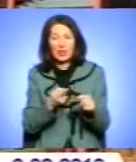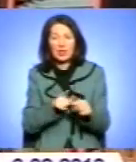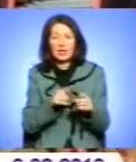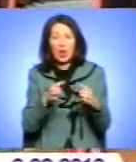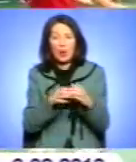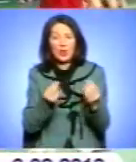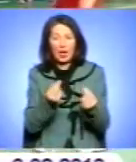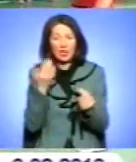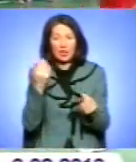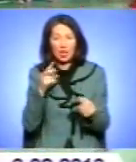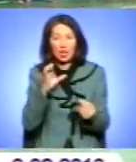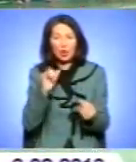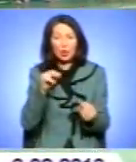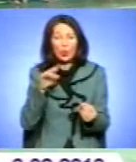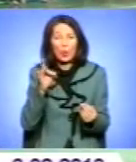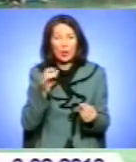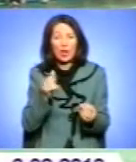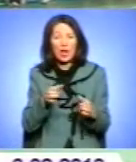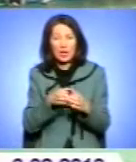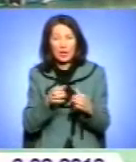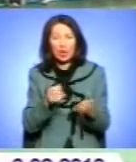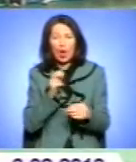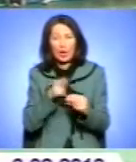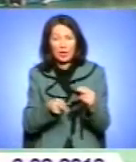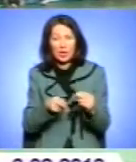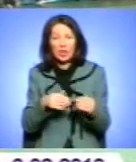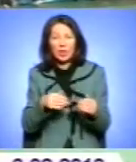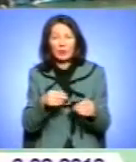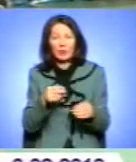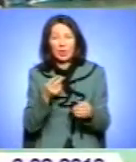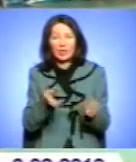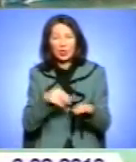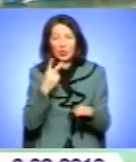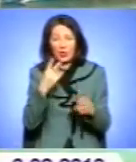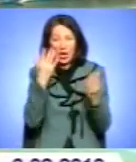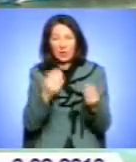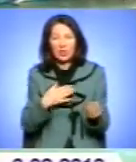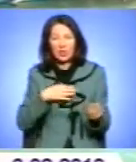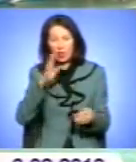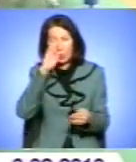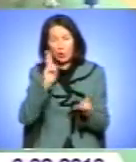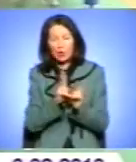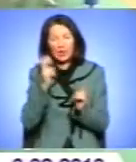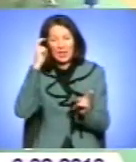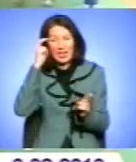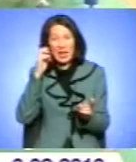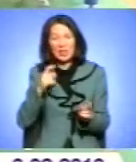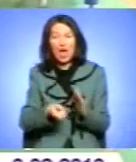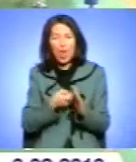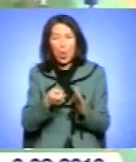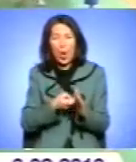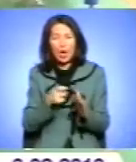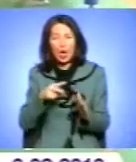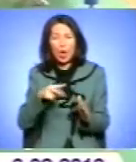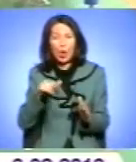лідером. До завершення другого туру залишилося 2 дні. Наші хлопці зустрінуться із киянами та луганчанами. Більше грає